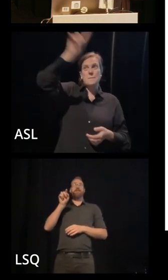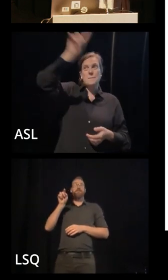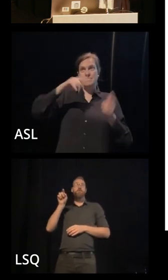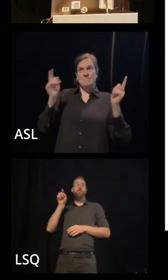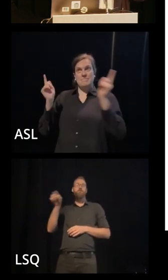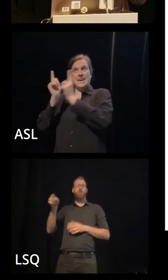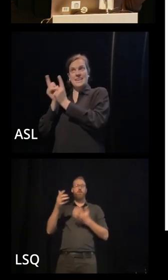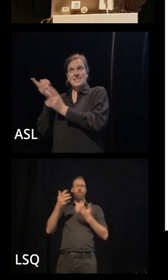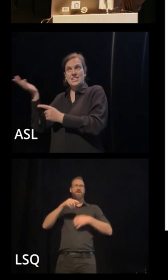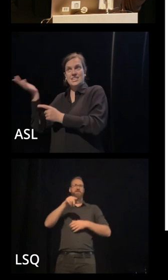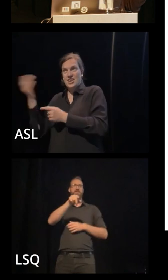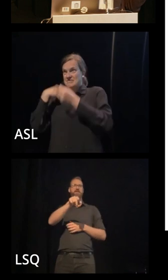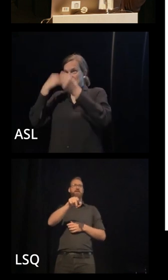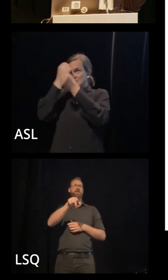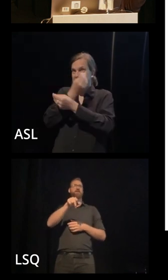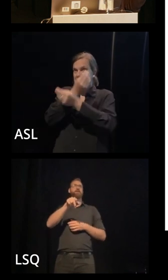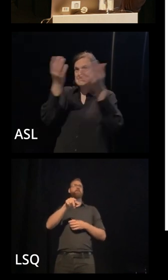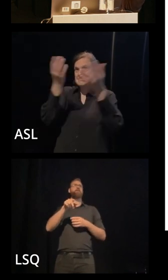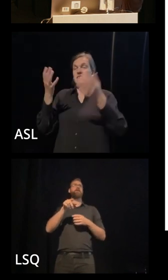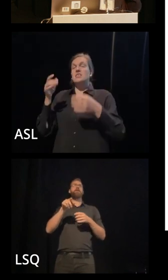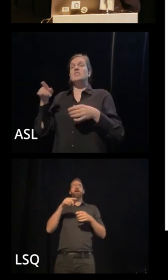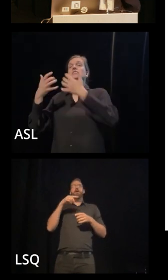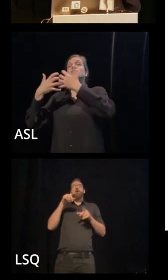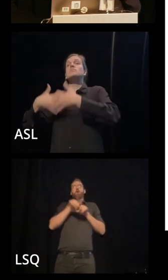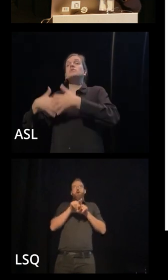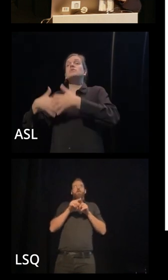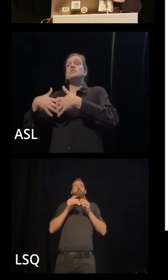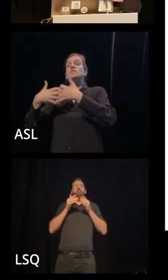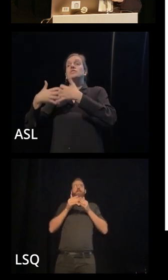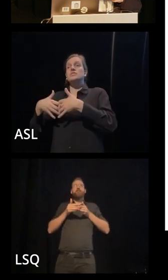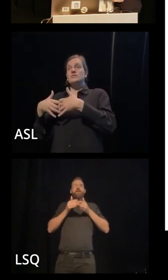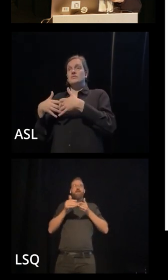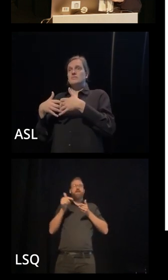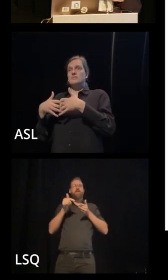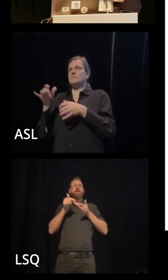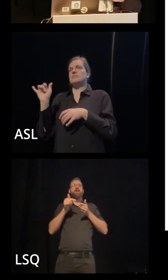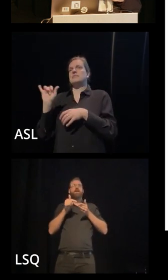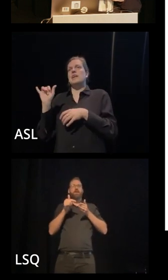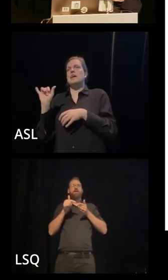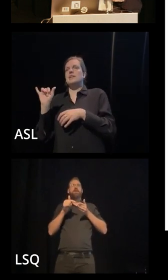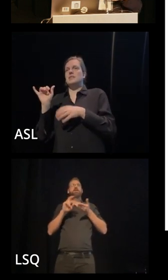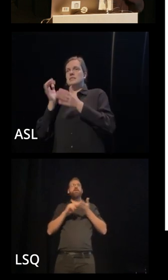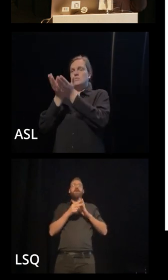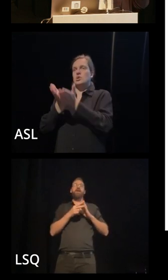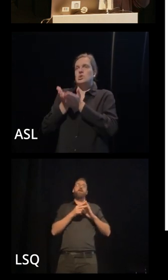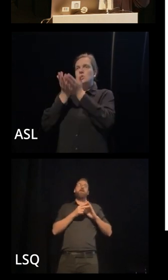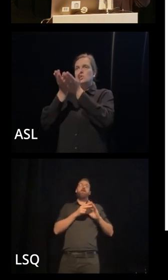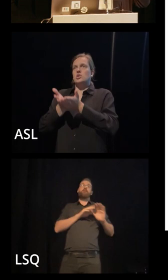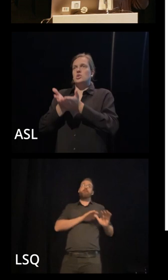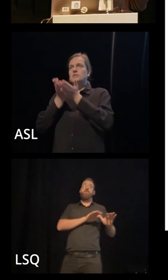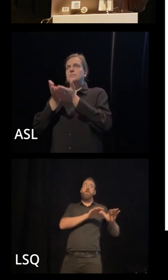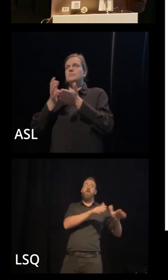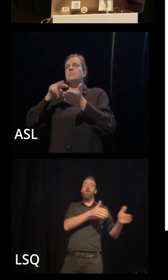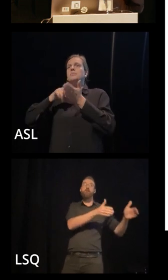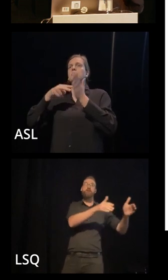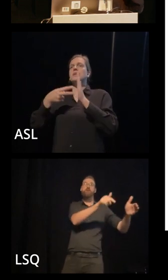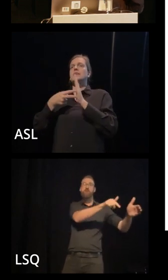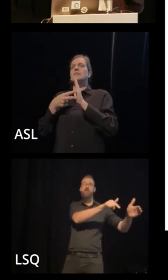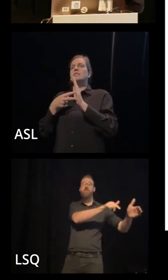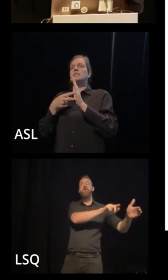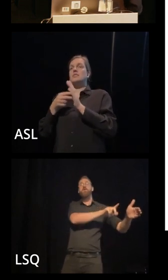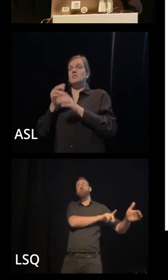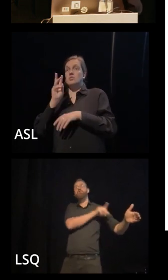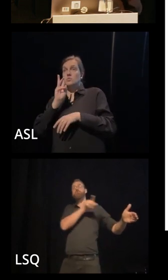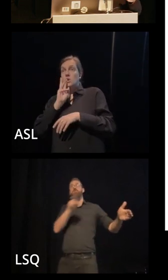navire, qui est imaginé comme un navire pour traverser du fleuve à la Seine, et donc de venir mettre en